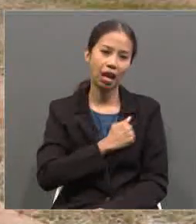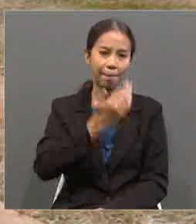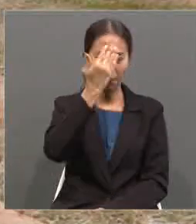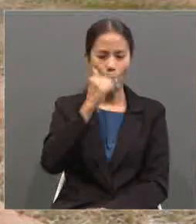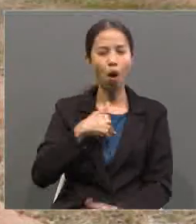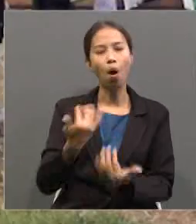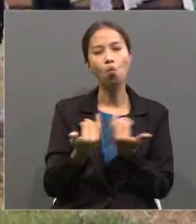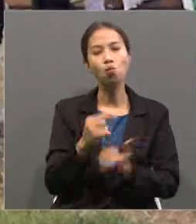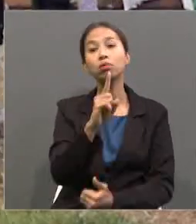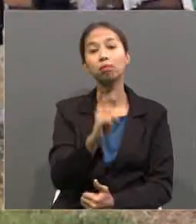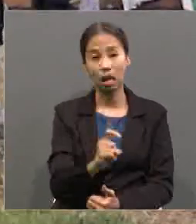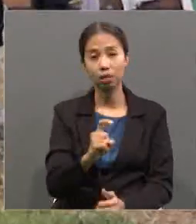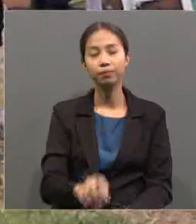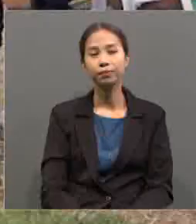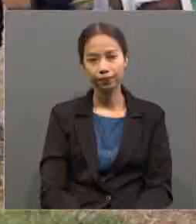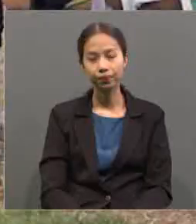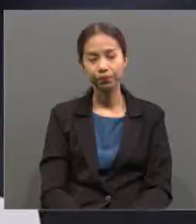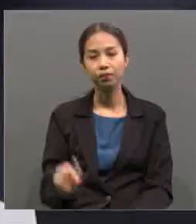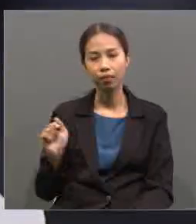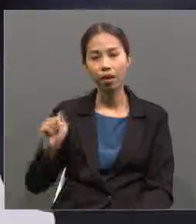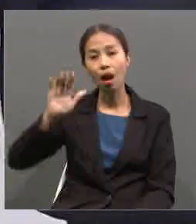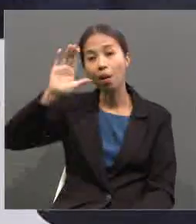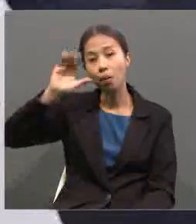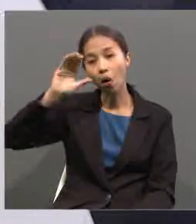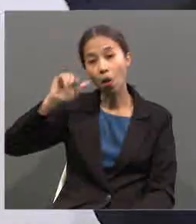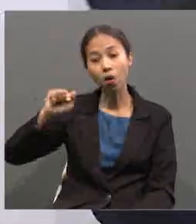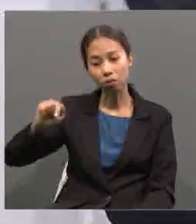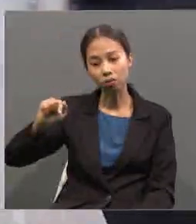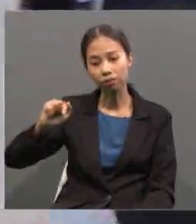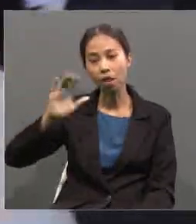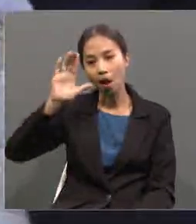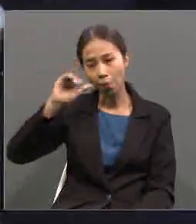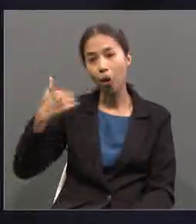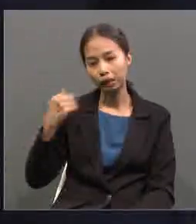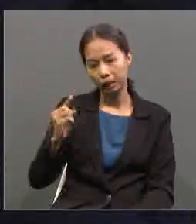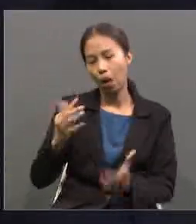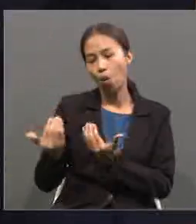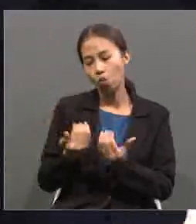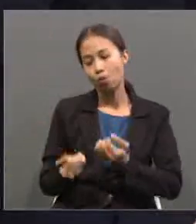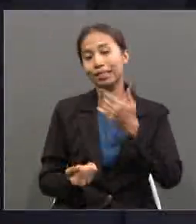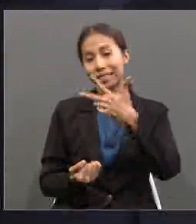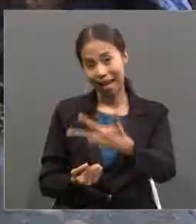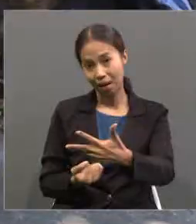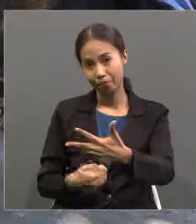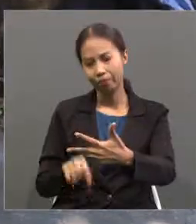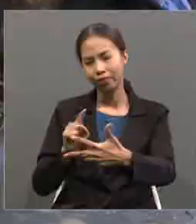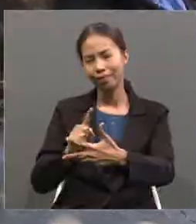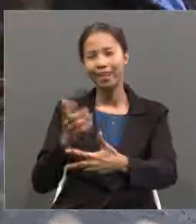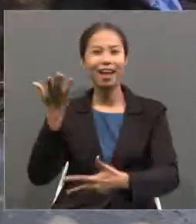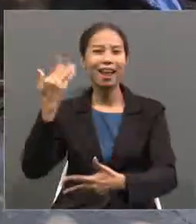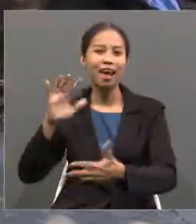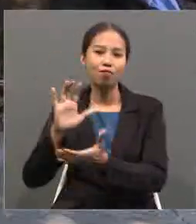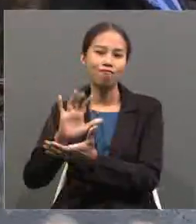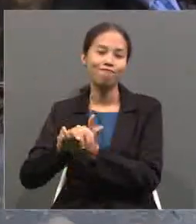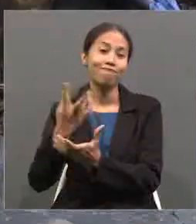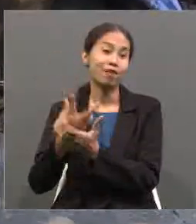ซึ่งอ่าพ่อของนายพงเทพเนี่ยนายลำเเผยเนี่ยมีลูก 3คนค่ะนะภรรยาเพิ่งเสียชีวิตไปเมื่อไม่